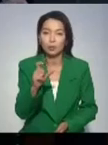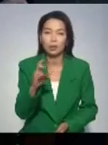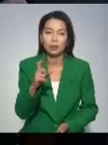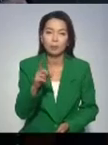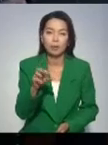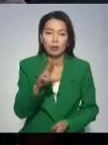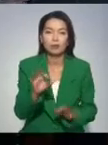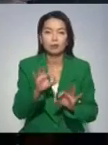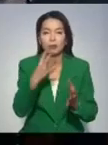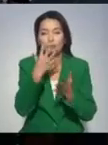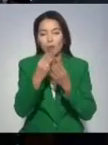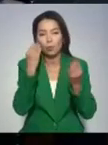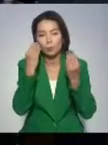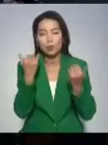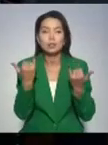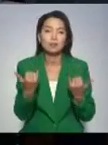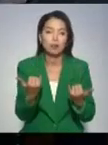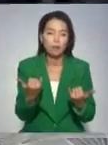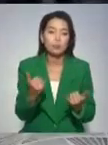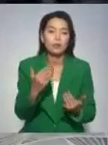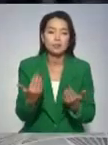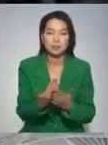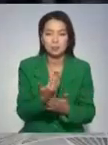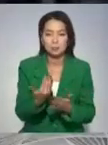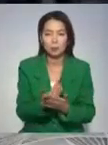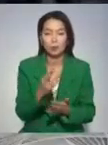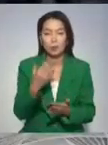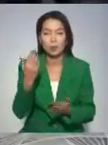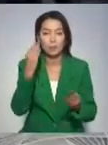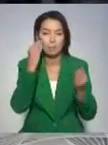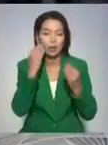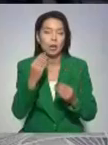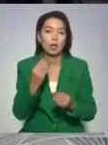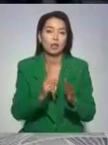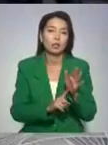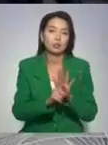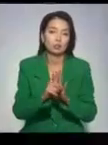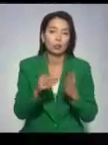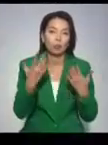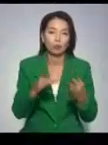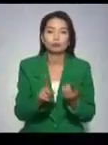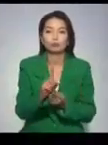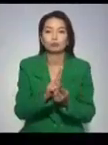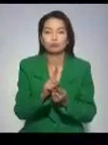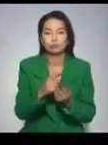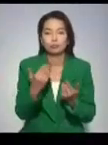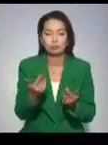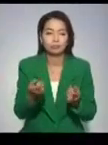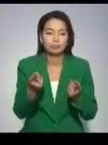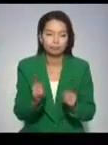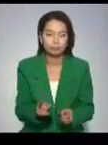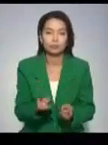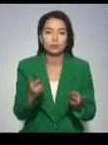Энхбая высказал свое мнение о современных СМИ. По его мнению, эпоха постмодерна – это эпоха постправды, и